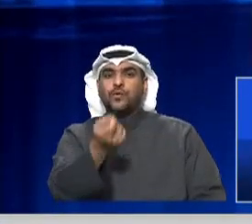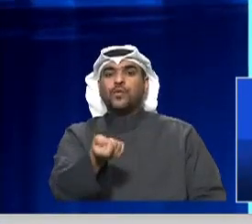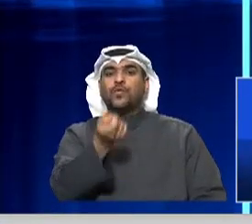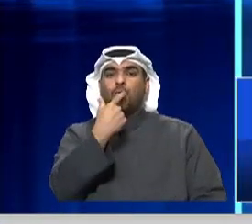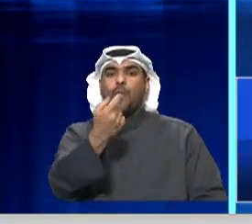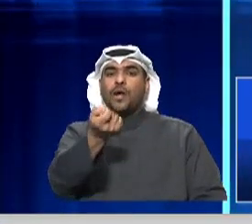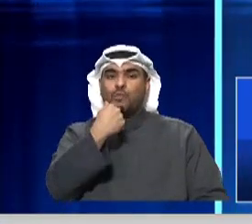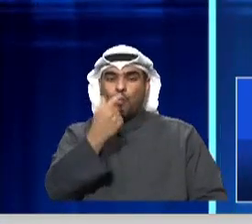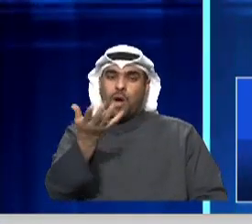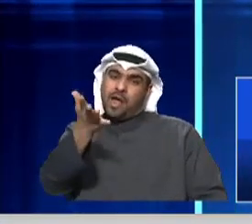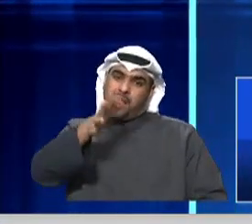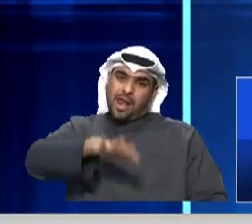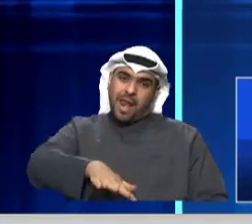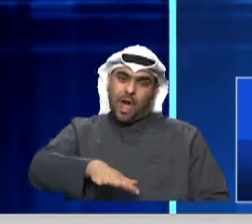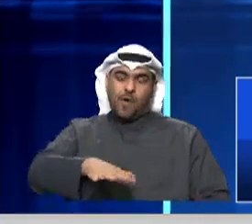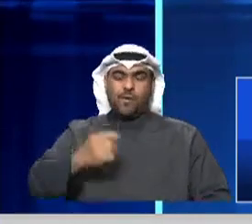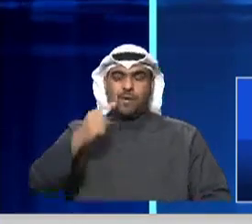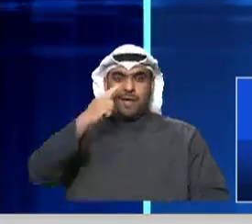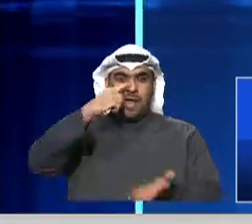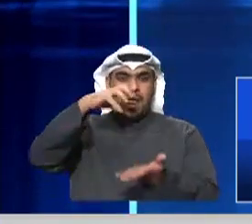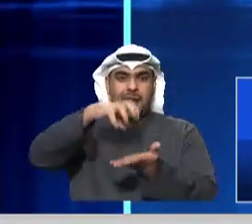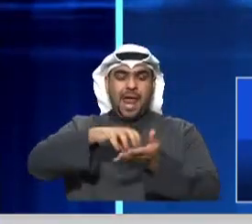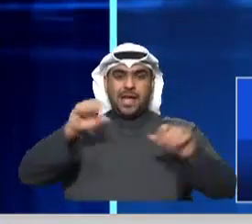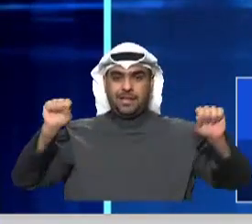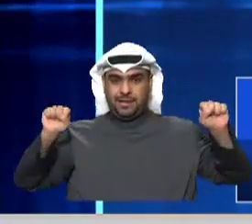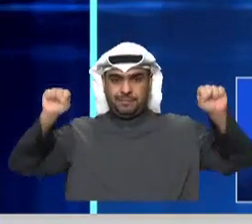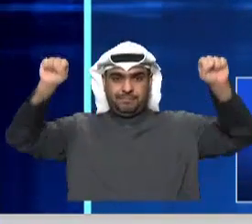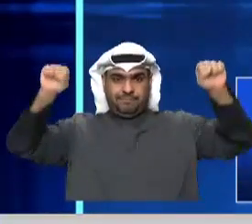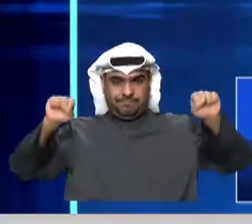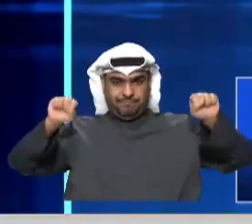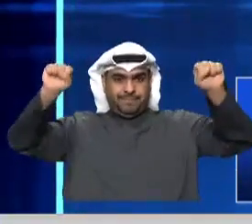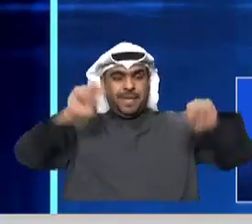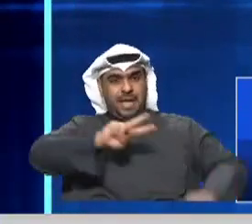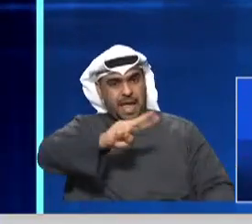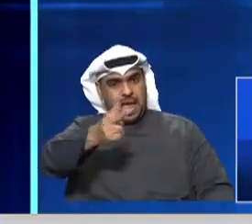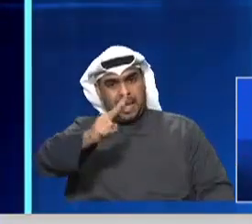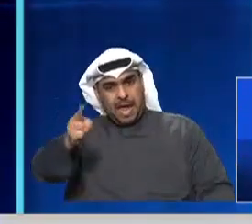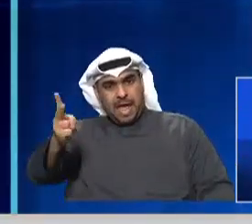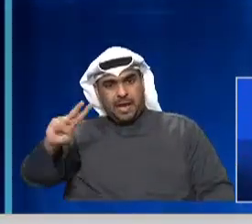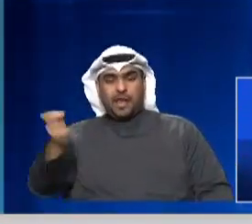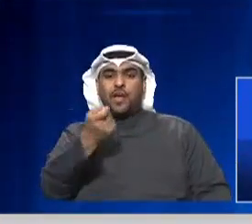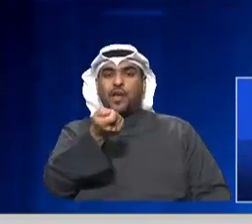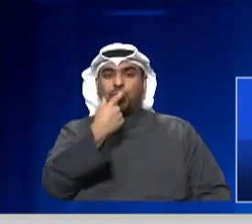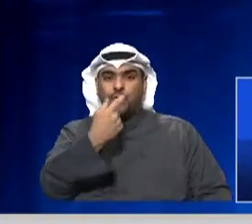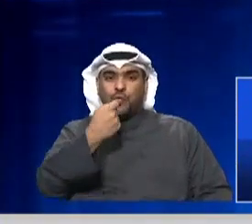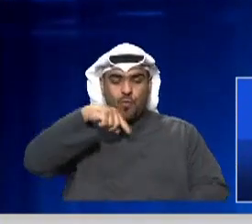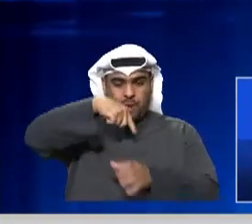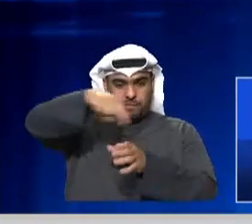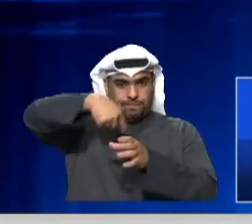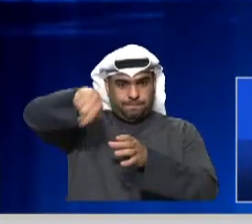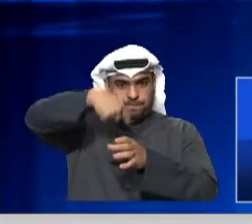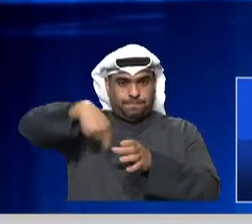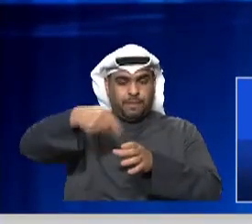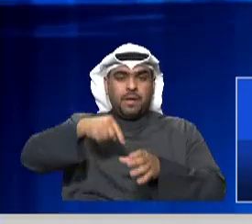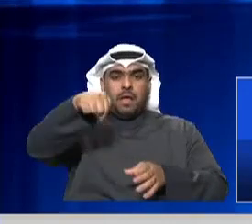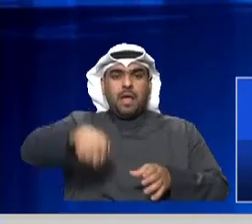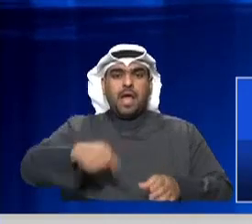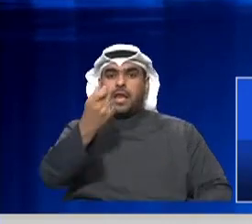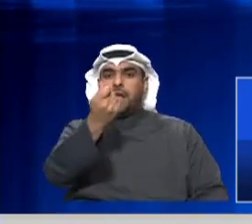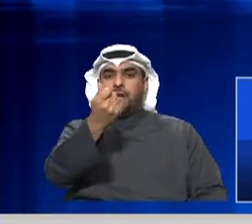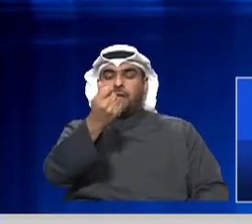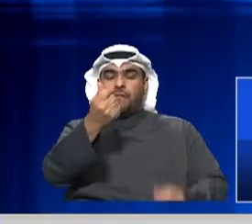الأدوية والمستحضرات الصيدلانية والمكملات الغذائية المتداولة في القطاع الصحي الخاص في البلاد